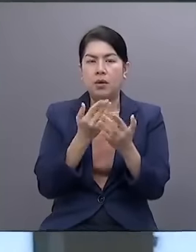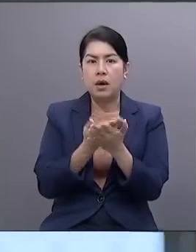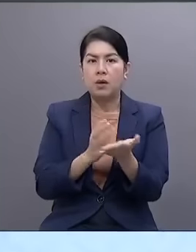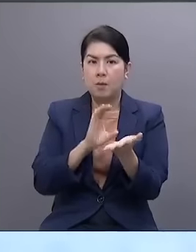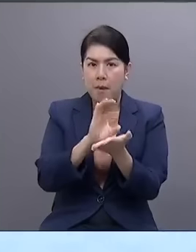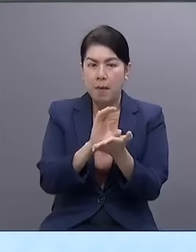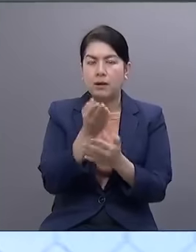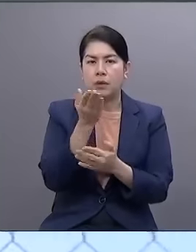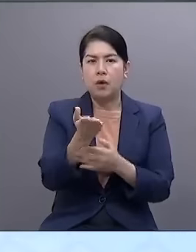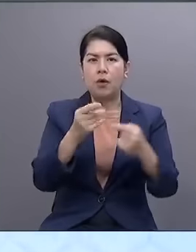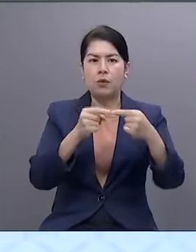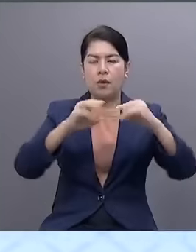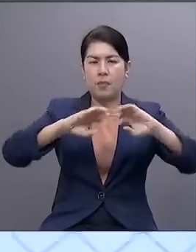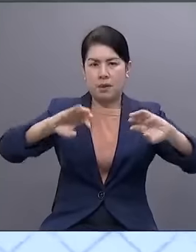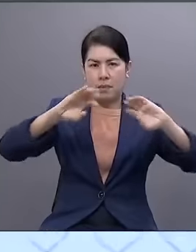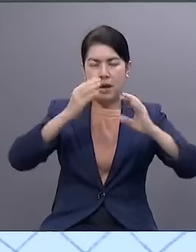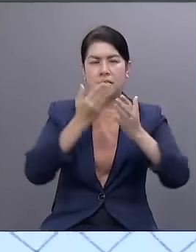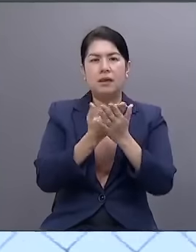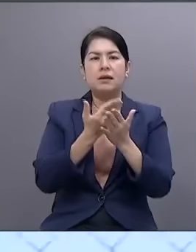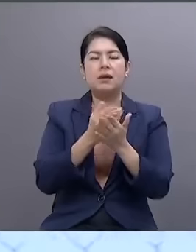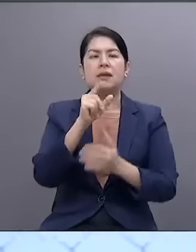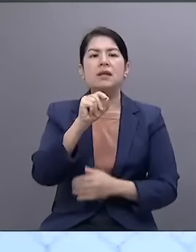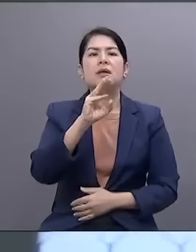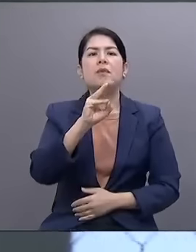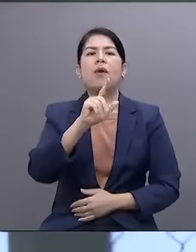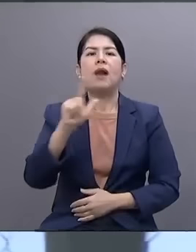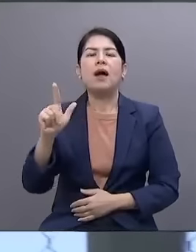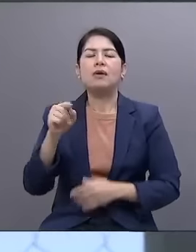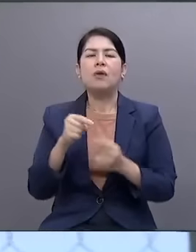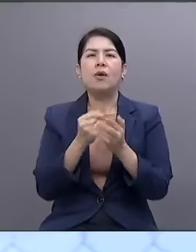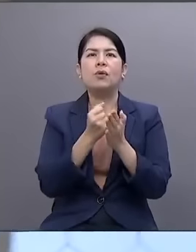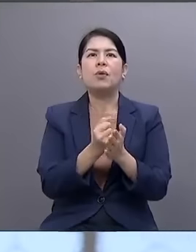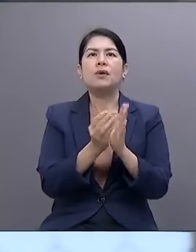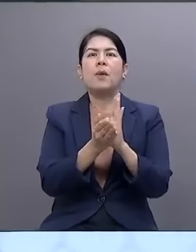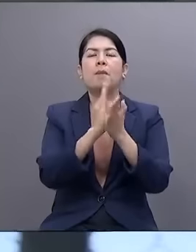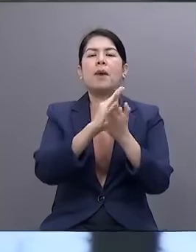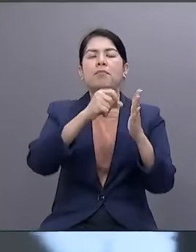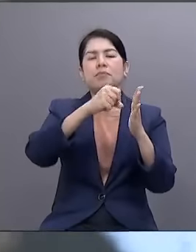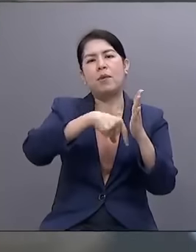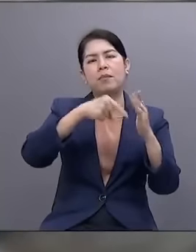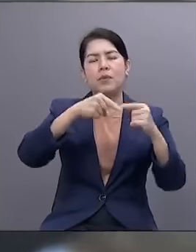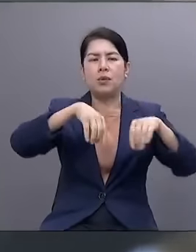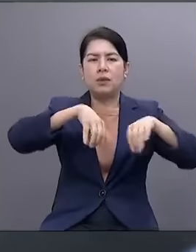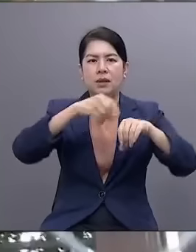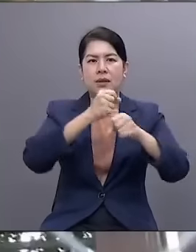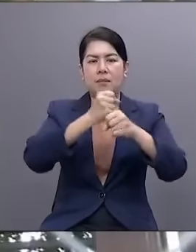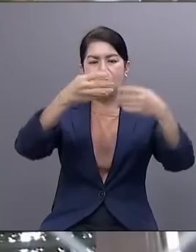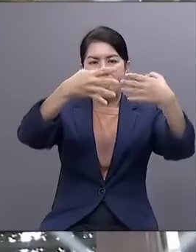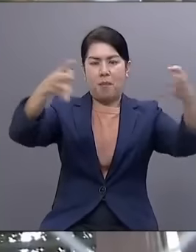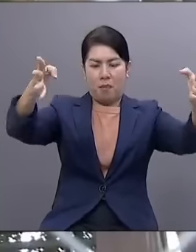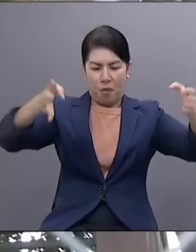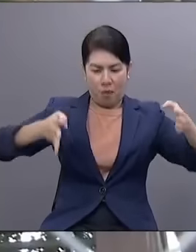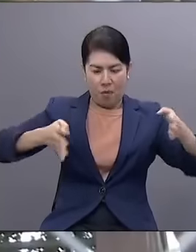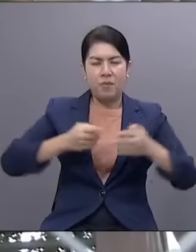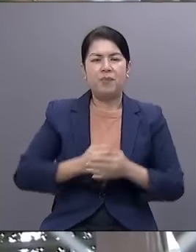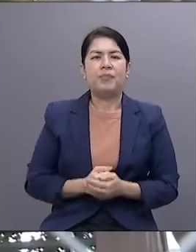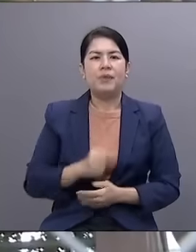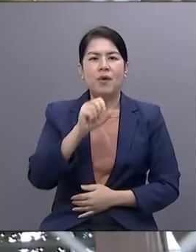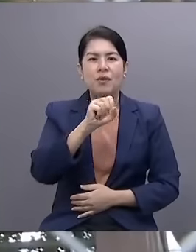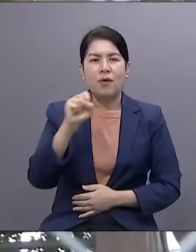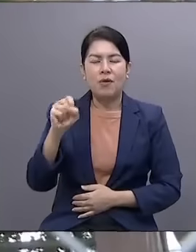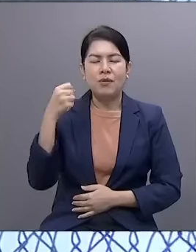ฐบาลไป26ล้านบาทก็เพื่อพัฒนากรงใหม่โดยสสเขต1ลพบุรีบอกว่าติดตามเรื่องนี้อย่างใกล้ชิดเพื่อประสาน